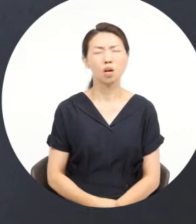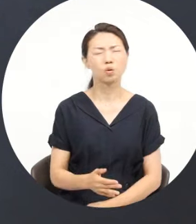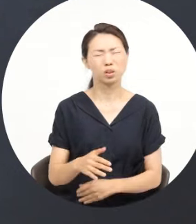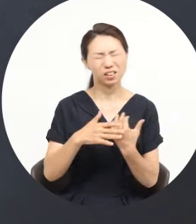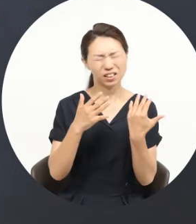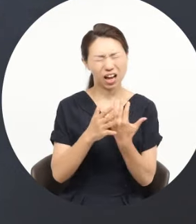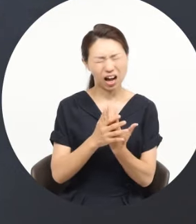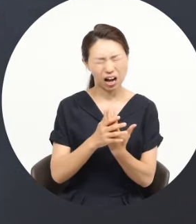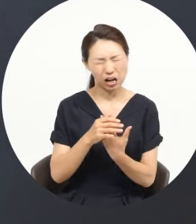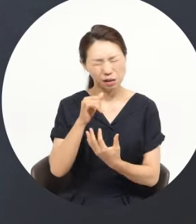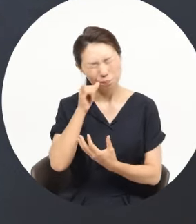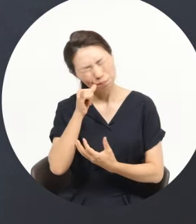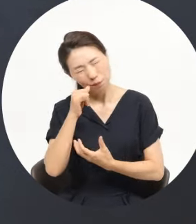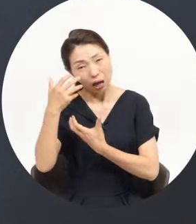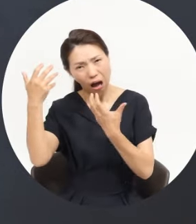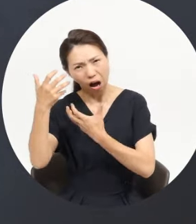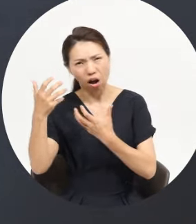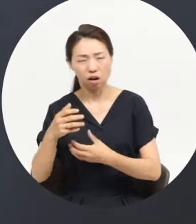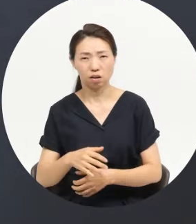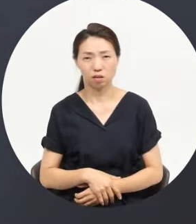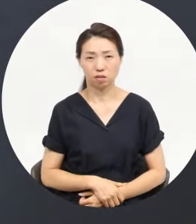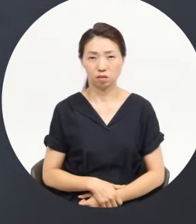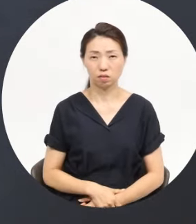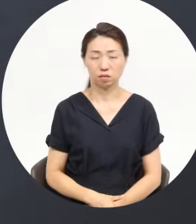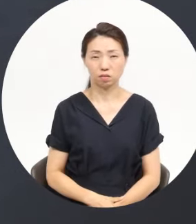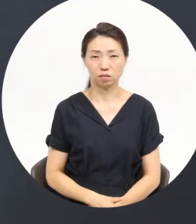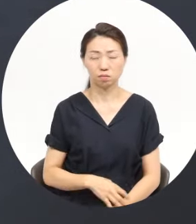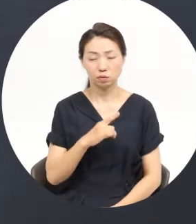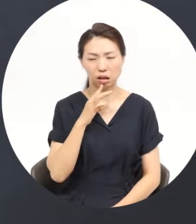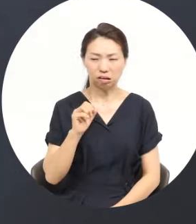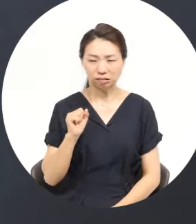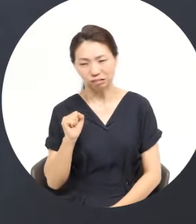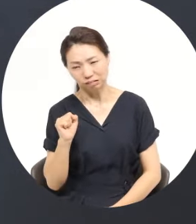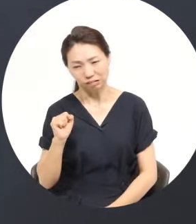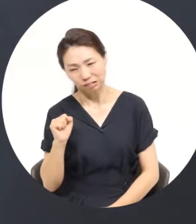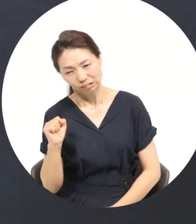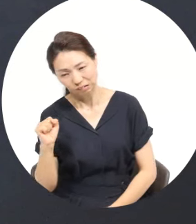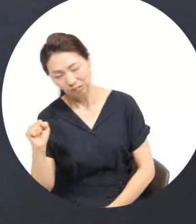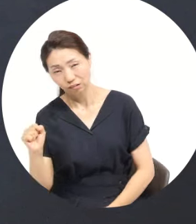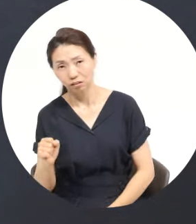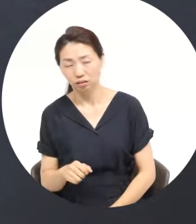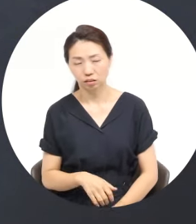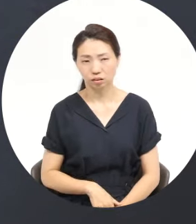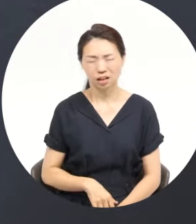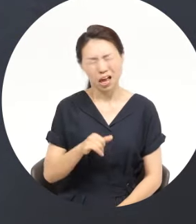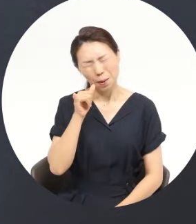얘도 다 집착이야, 집착. 여러분들은 한치 앞을 못 보고 가자.